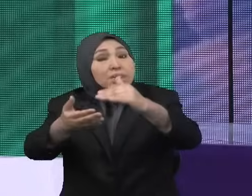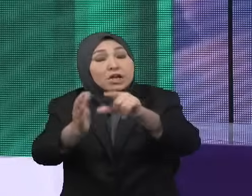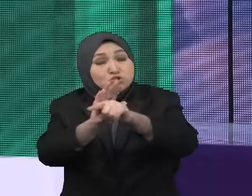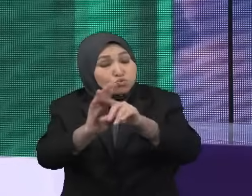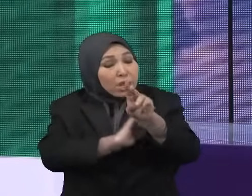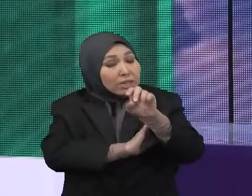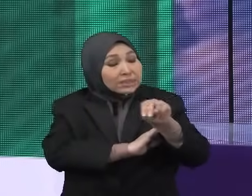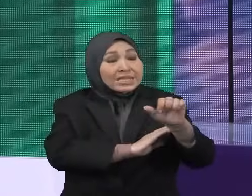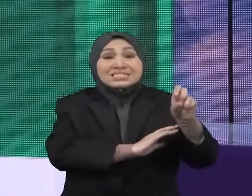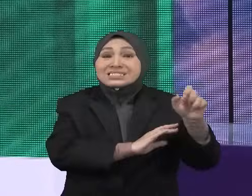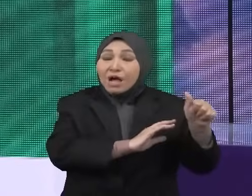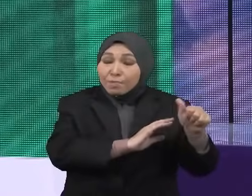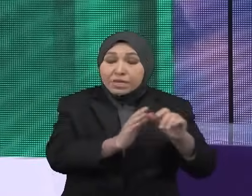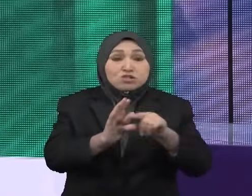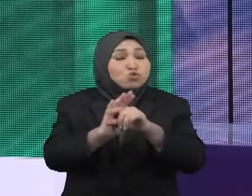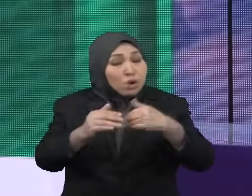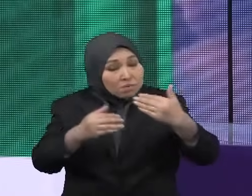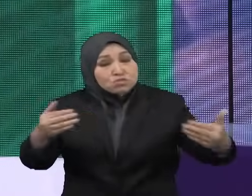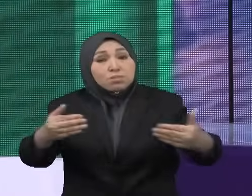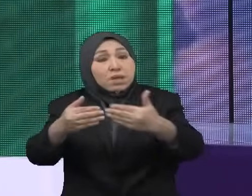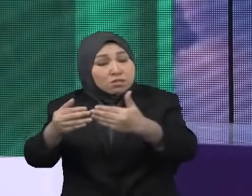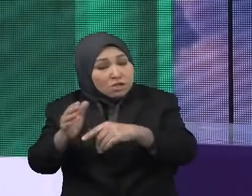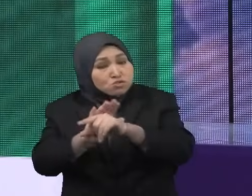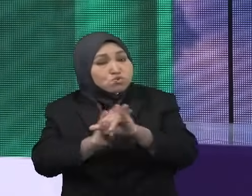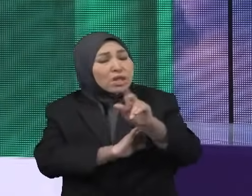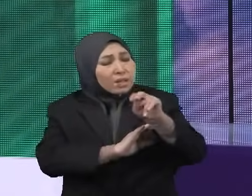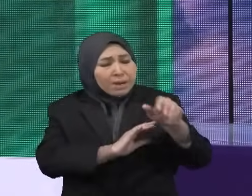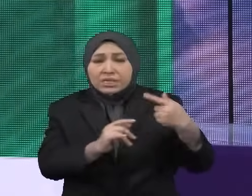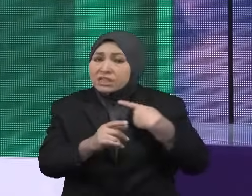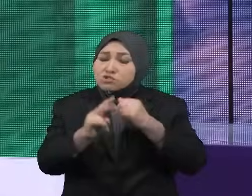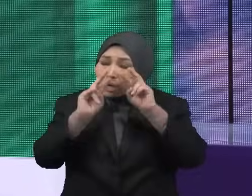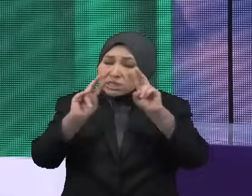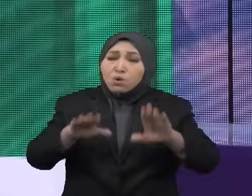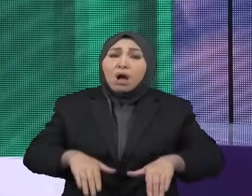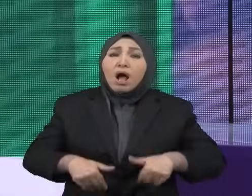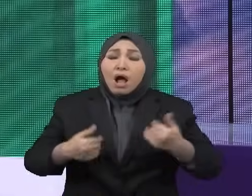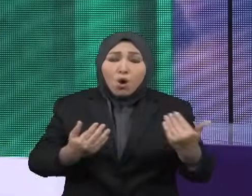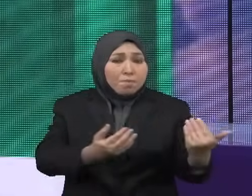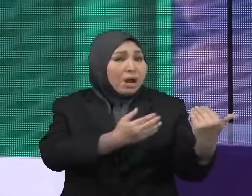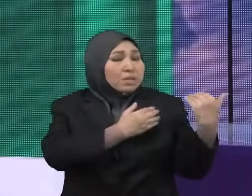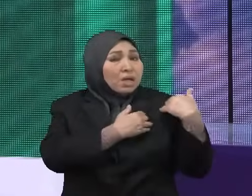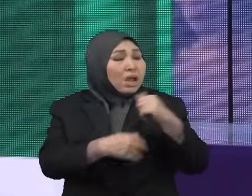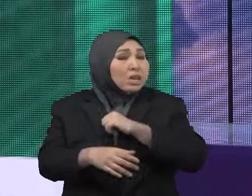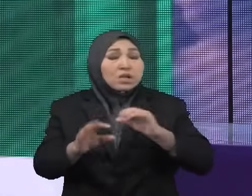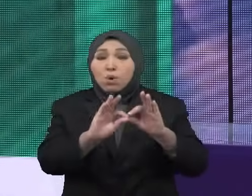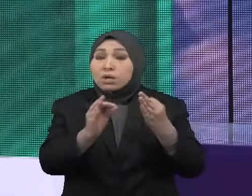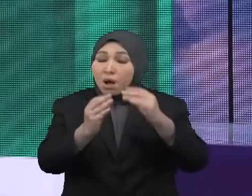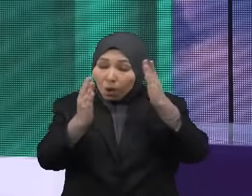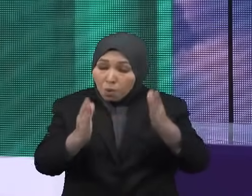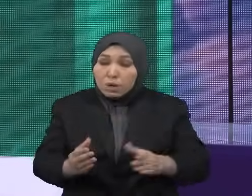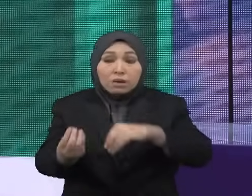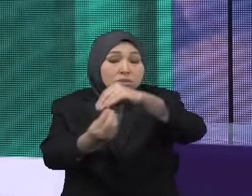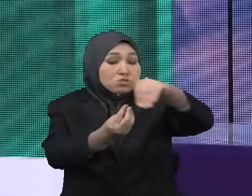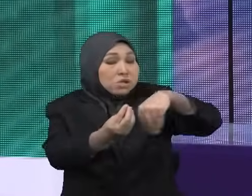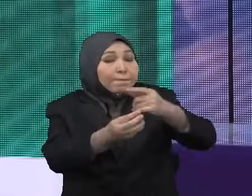akan bertemu dalam surah seterusnya. Surah Ali Imran kita sudah lihat betapa peranan ahli keluarga, orang-orang di sekitar